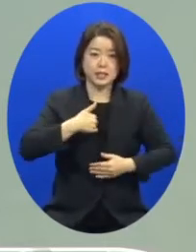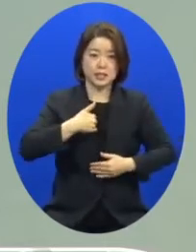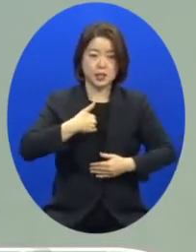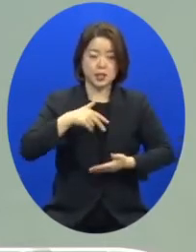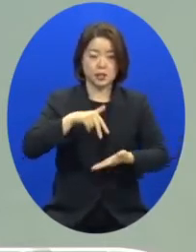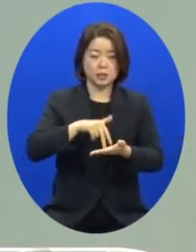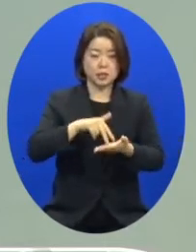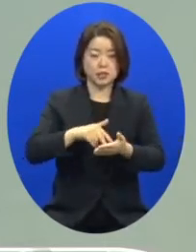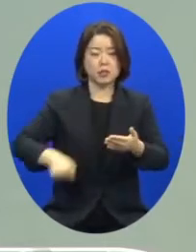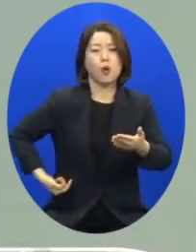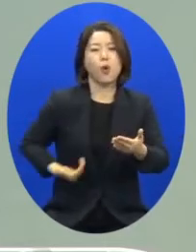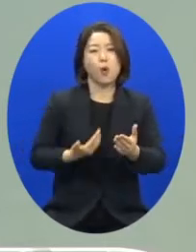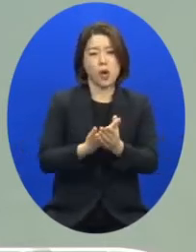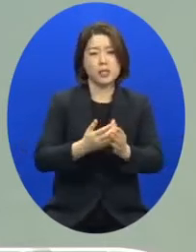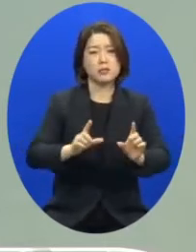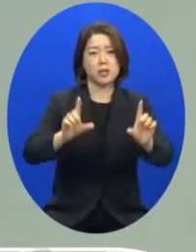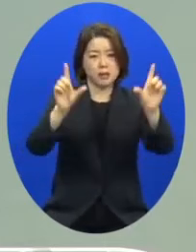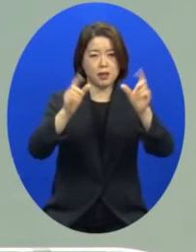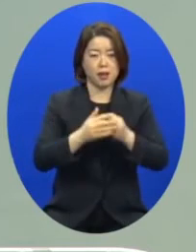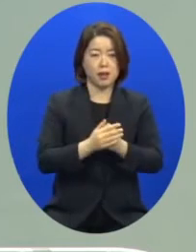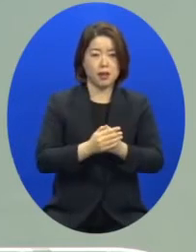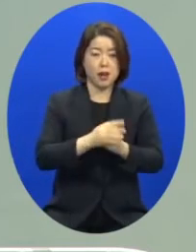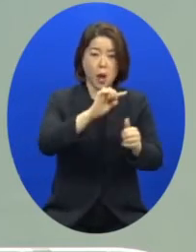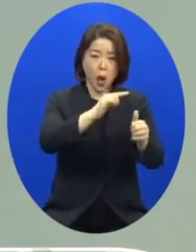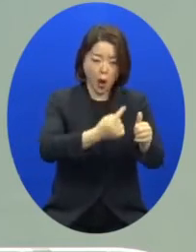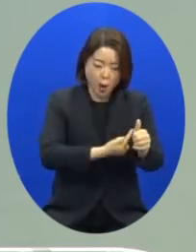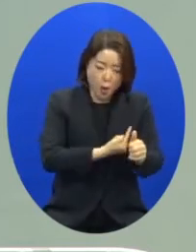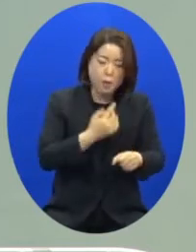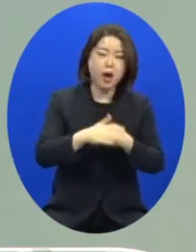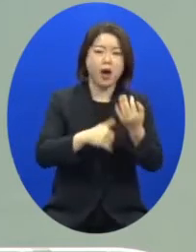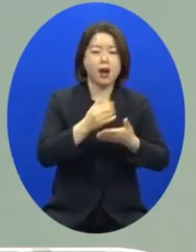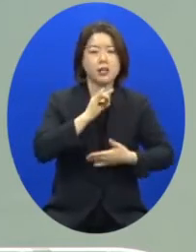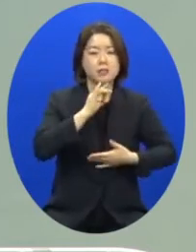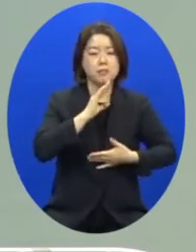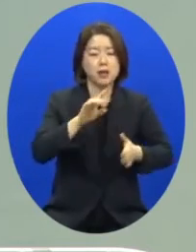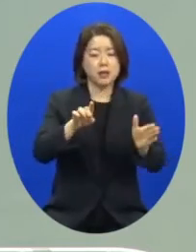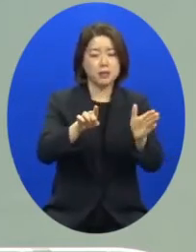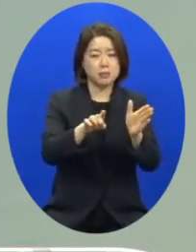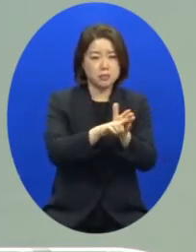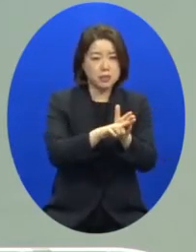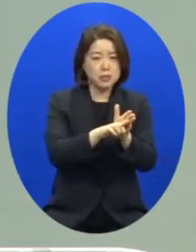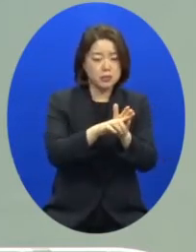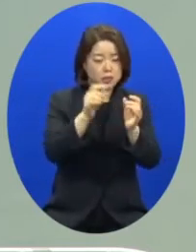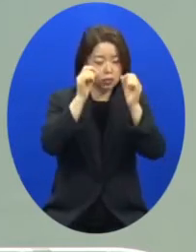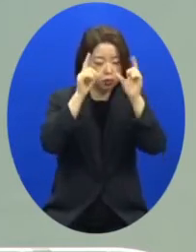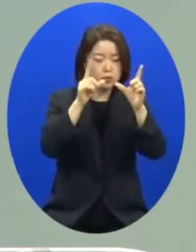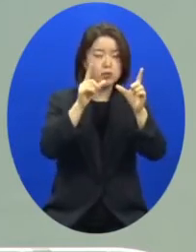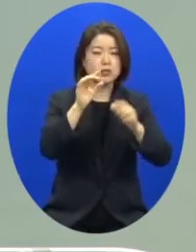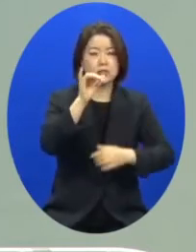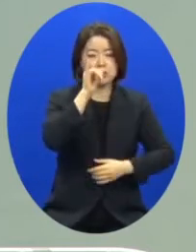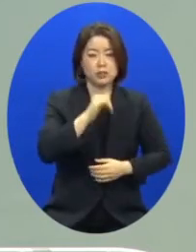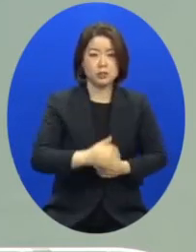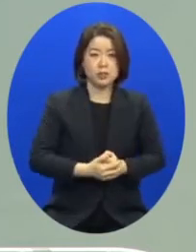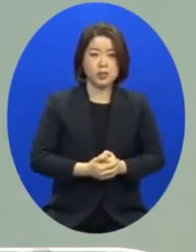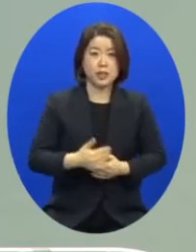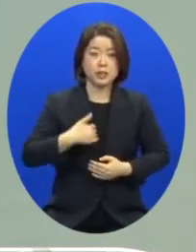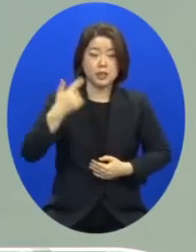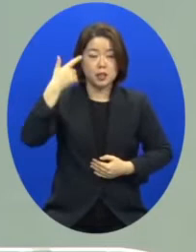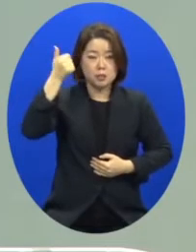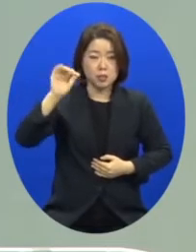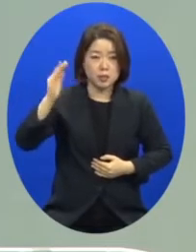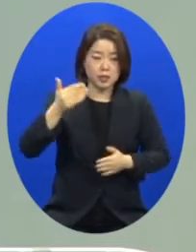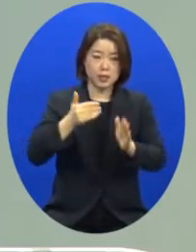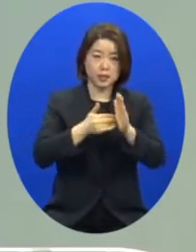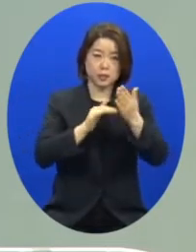날입니다 비로서 제가 하나님만 붙잡는 믿음의 눈이 뜨인 겁니다 제가 목사가 되고